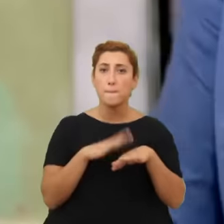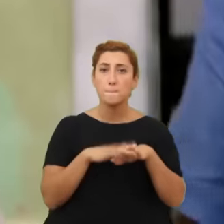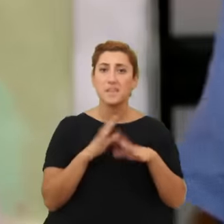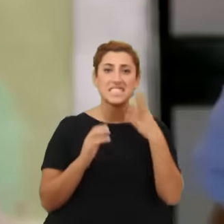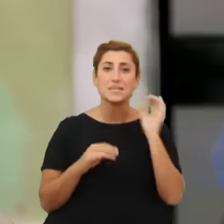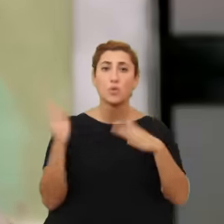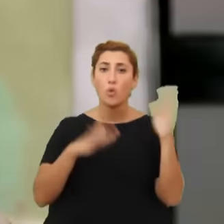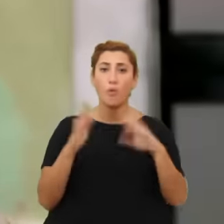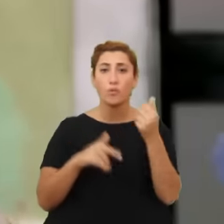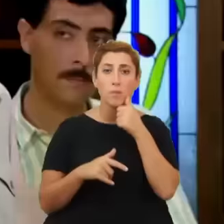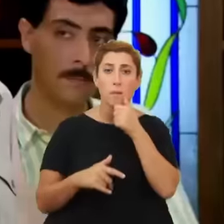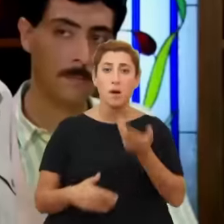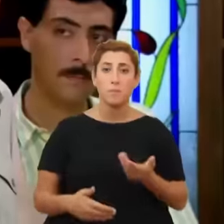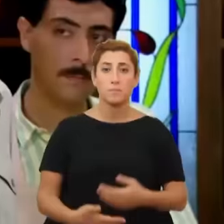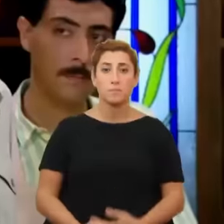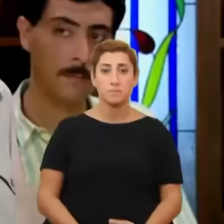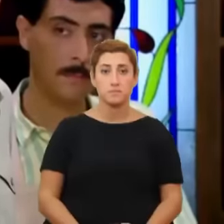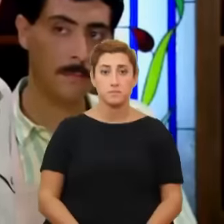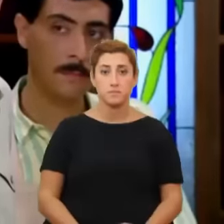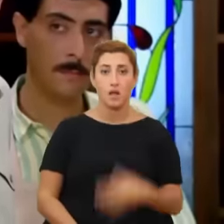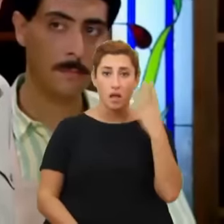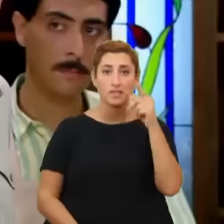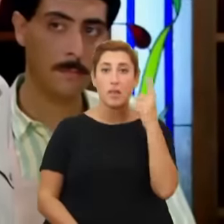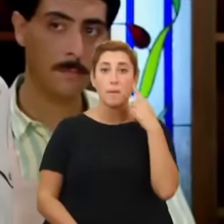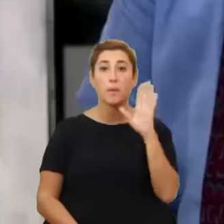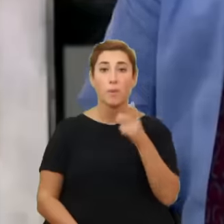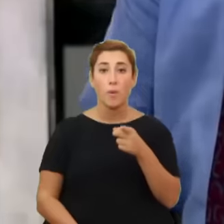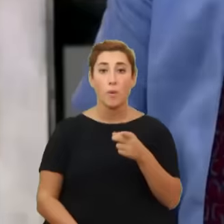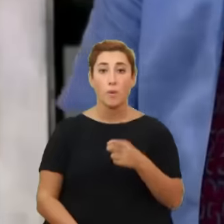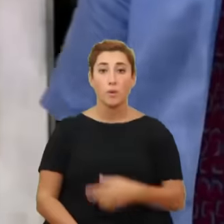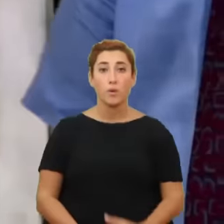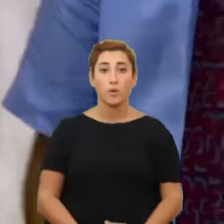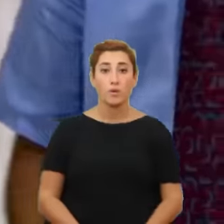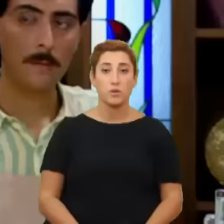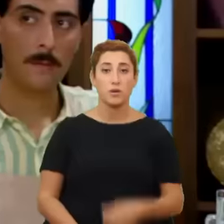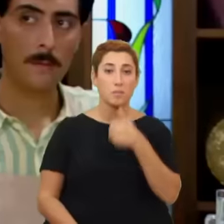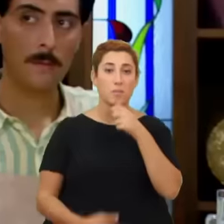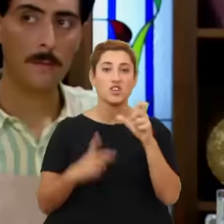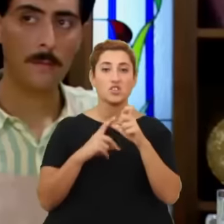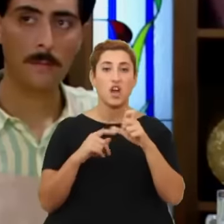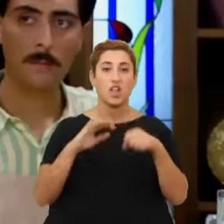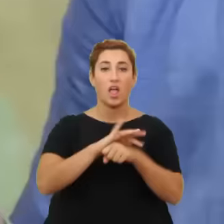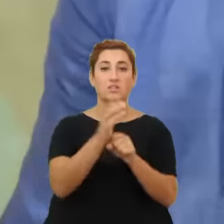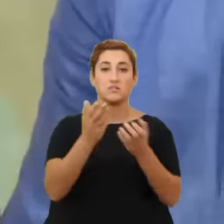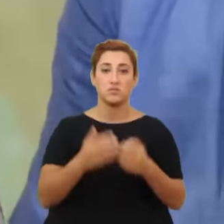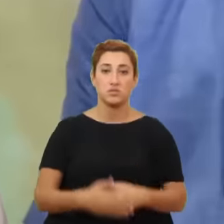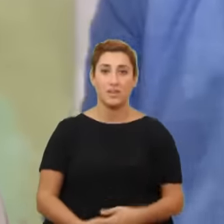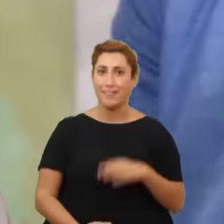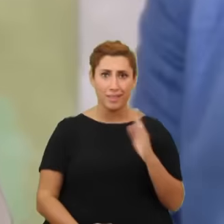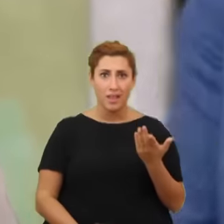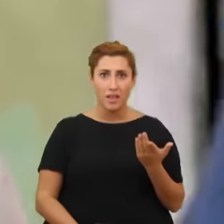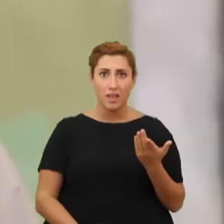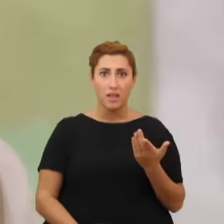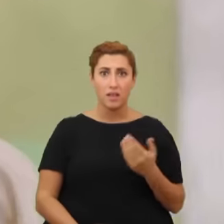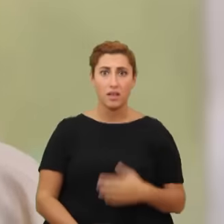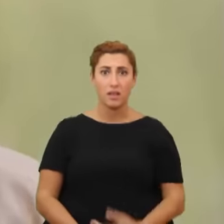yapmıştır? Kimi dövdü ki babam? Anlaşılan senin haberin yok. Baban Şahin'i ezip geçmiş. Ne?